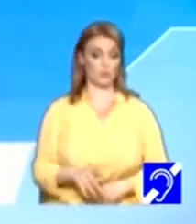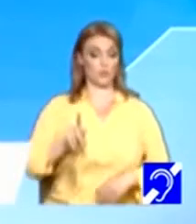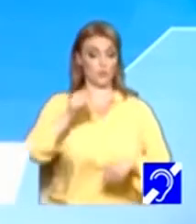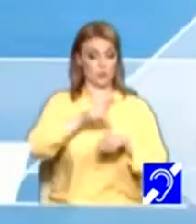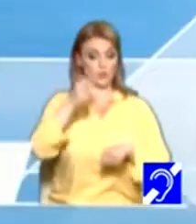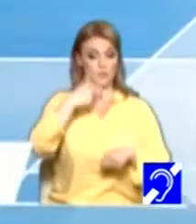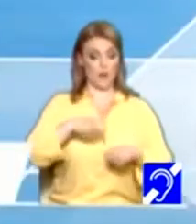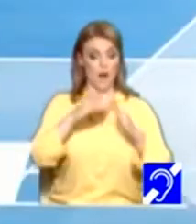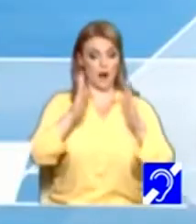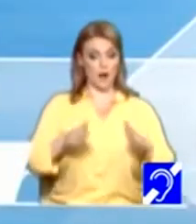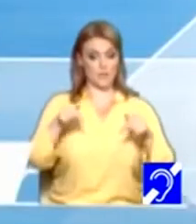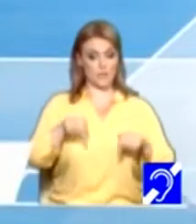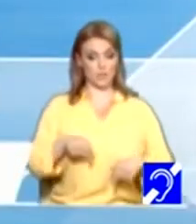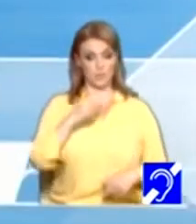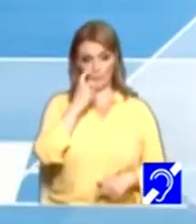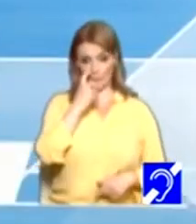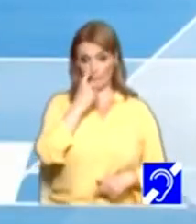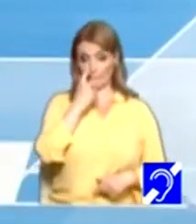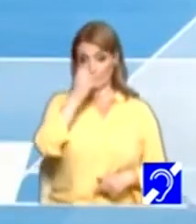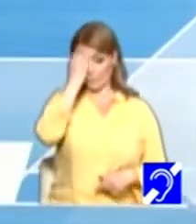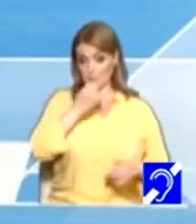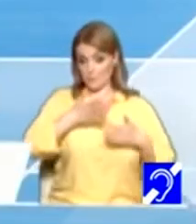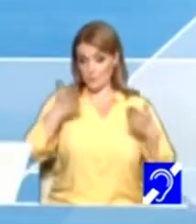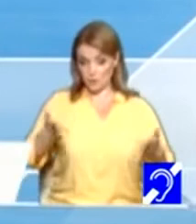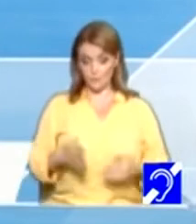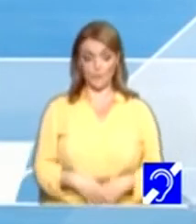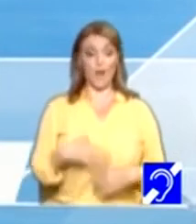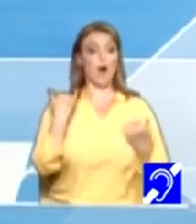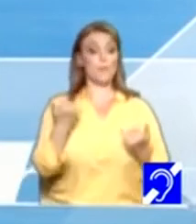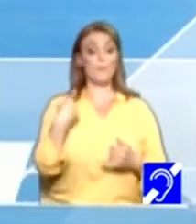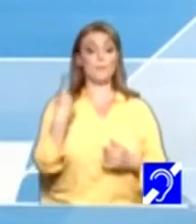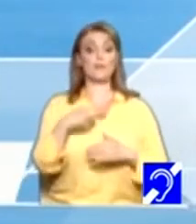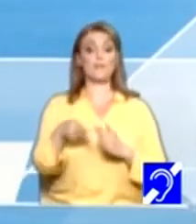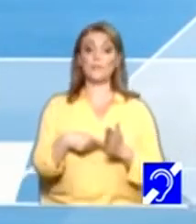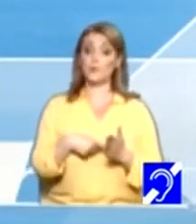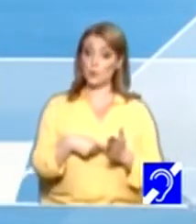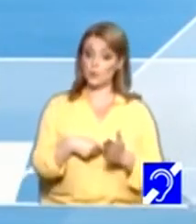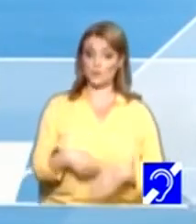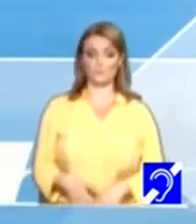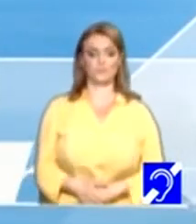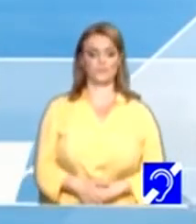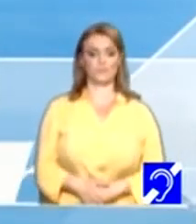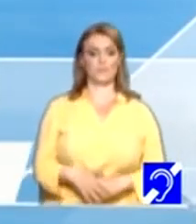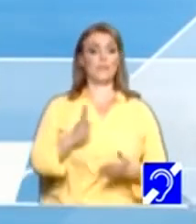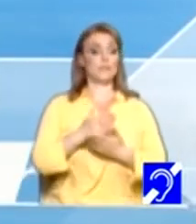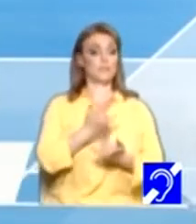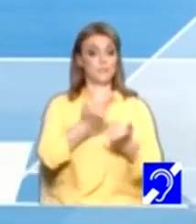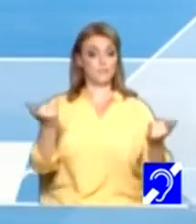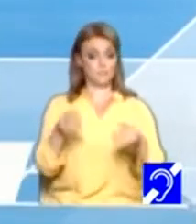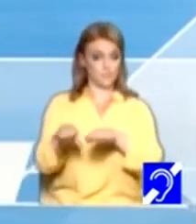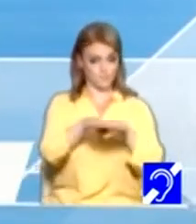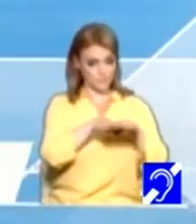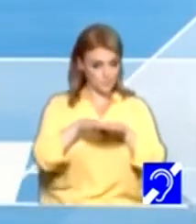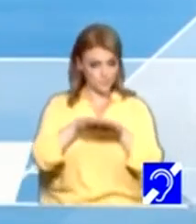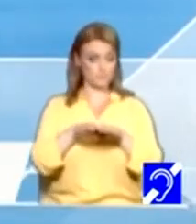acasă. Mulțumesc. Și acum prima întrebare, care aș vrea să fie comună, este pentru toți trei și se